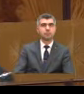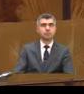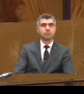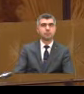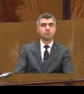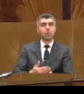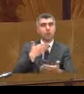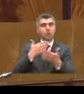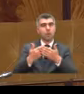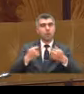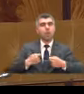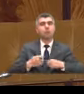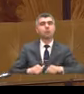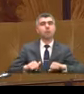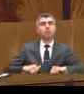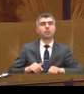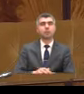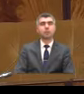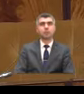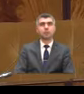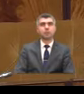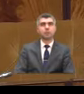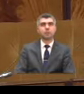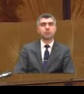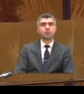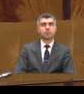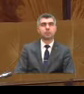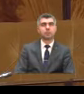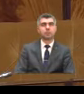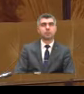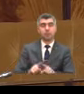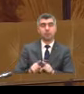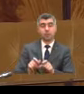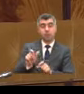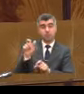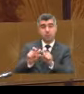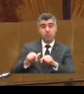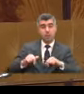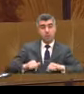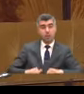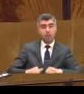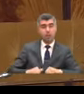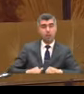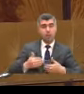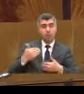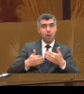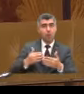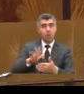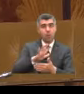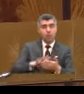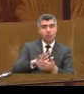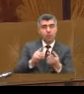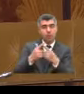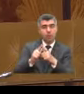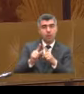شكرا سيد الرئيس المحترم. السيدة الوزيرة المحترمة، قطاعكم باختصاصاته الواسعة وقطاع